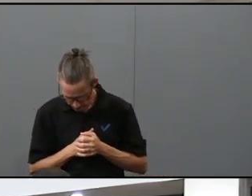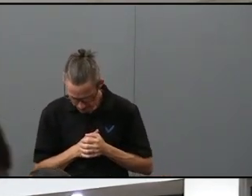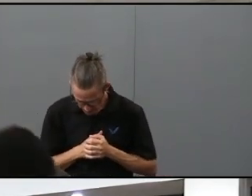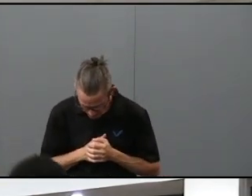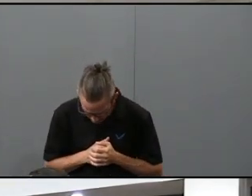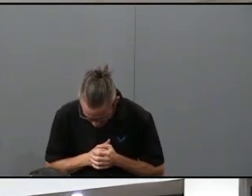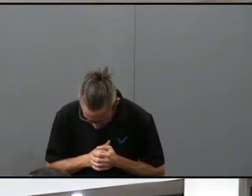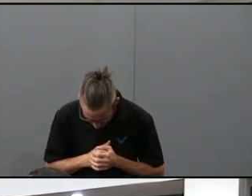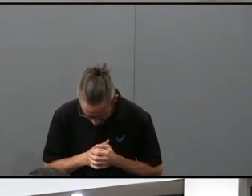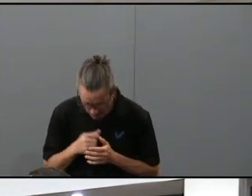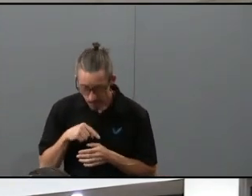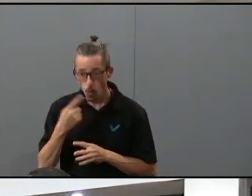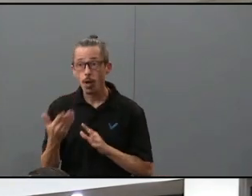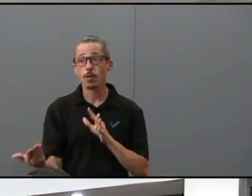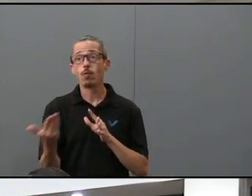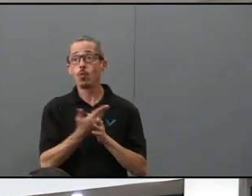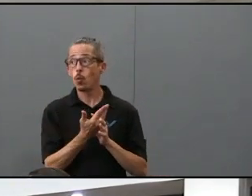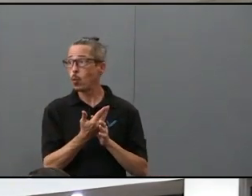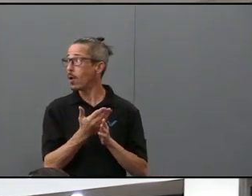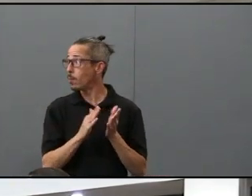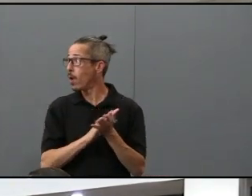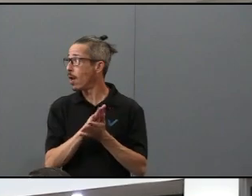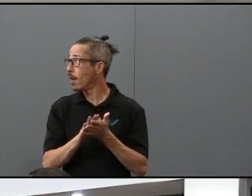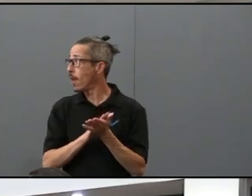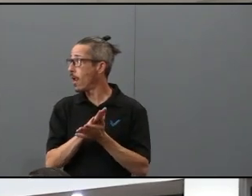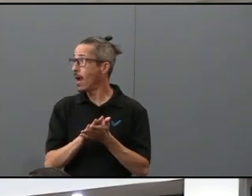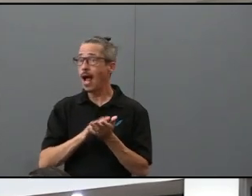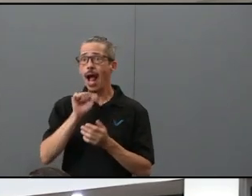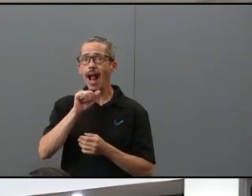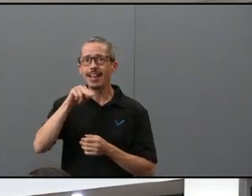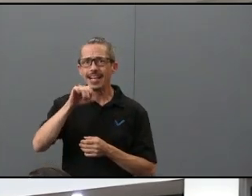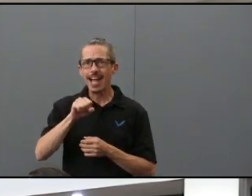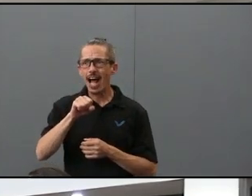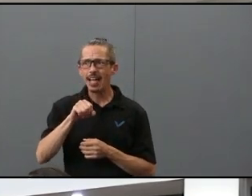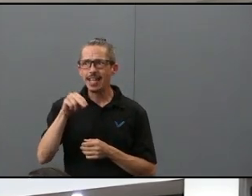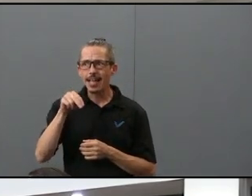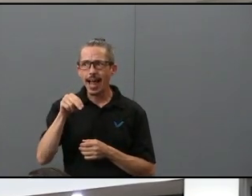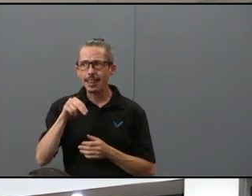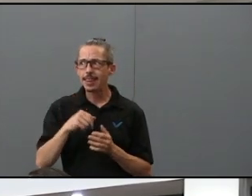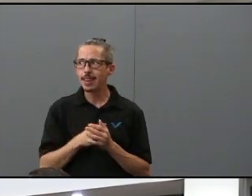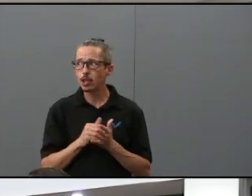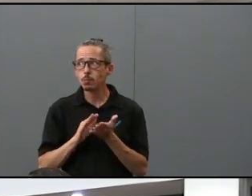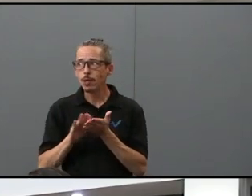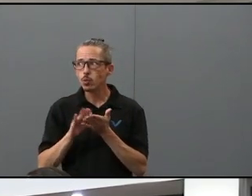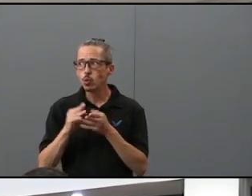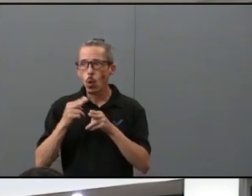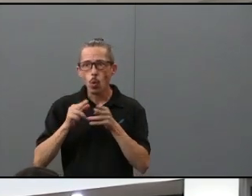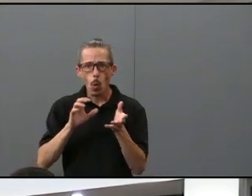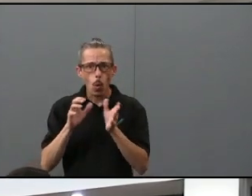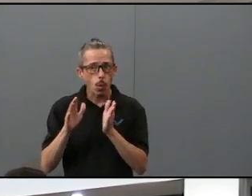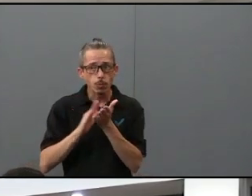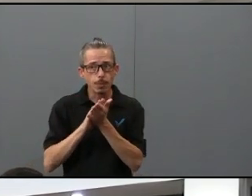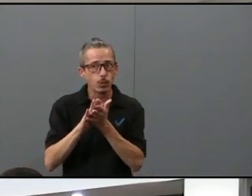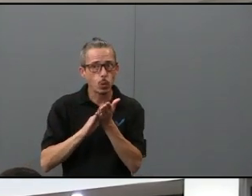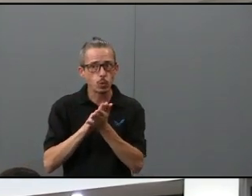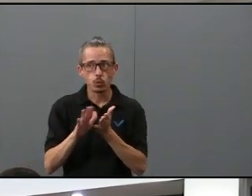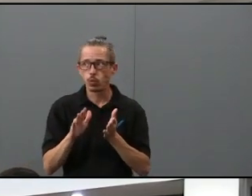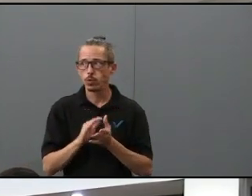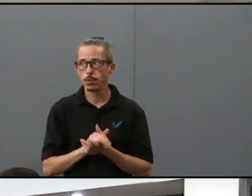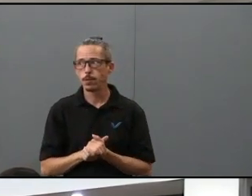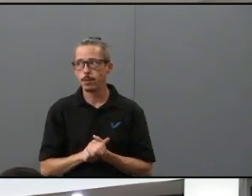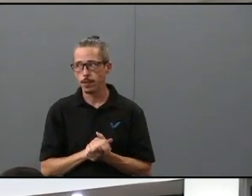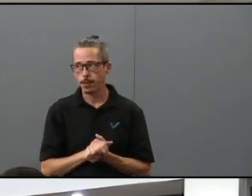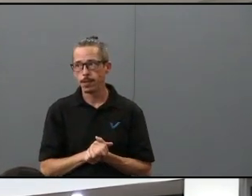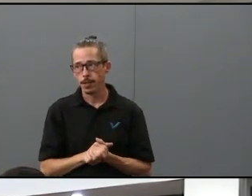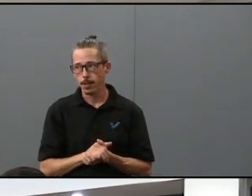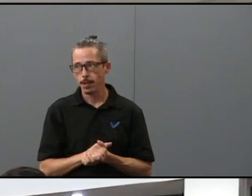merci prochaine intervenant et là vous m'excuse Alvina nadren je l'IS juste être s de bien prononcer le nom mes excuses mes